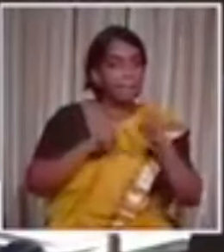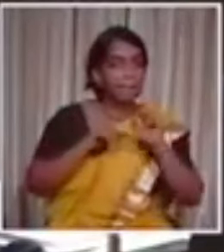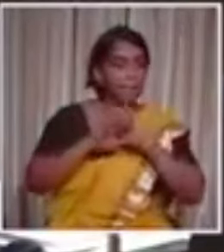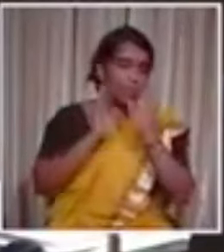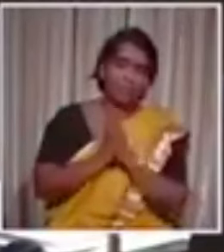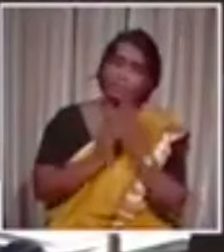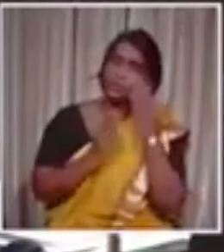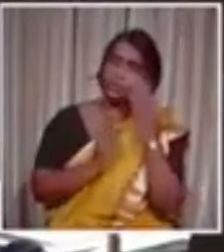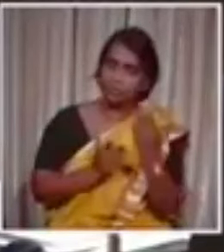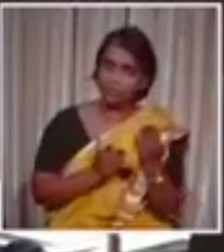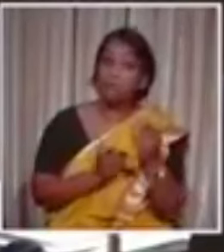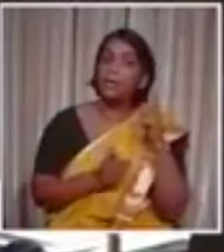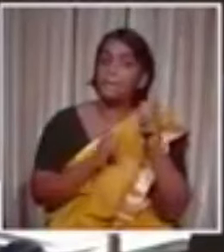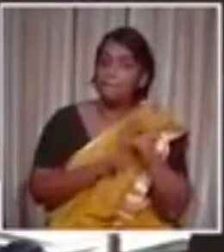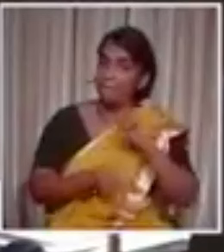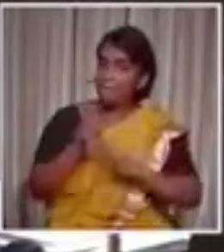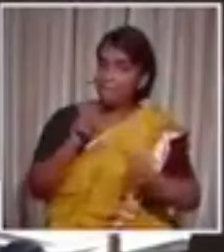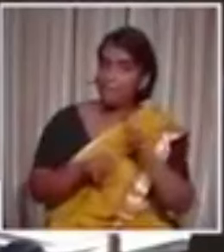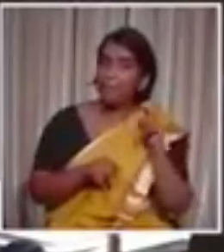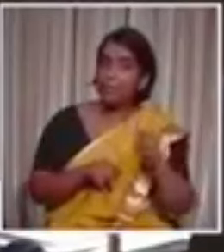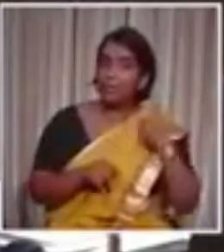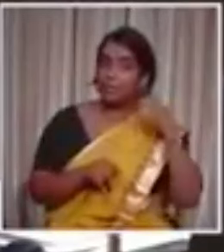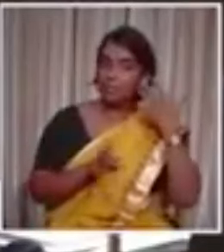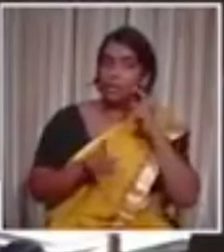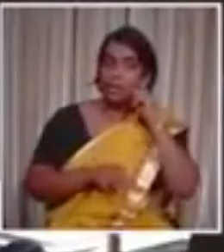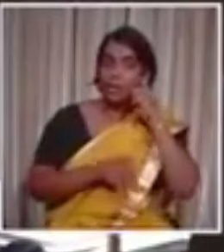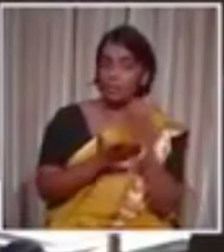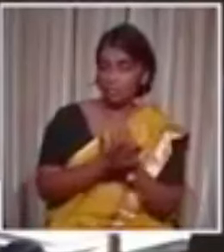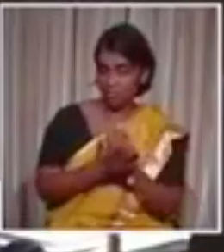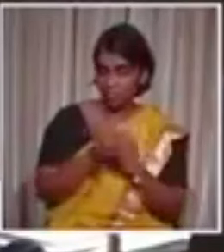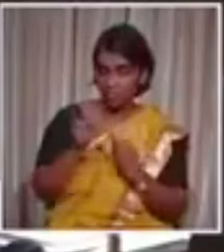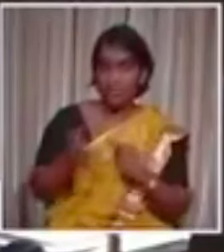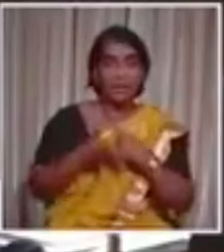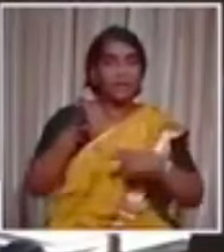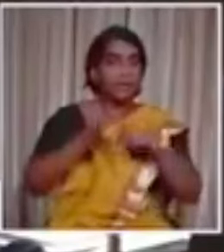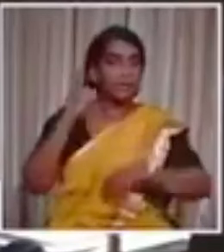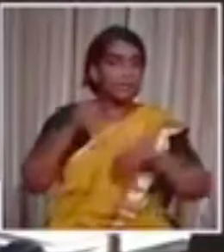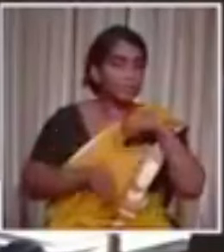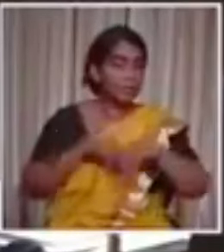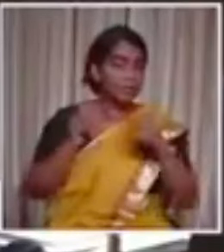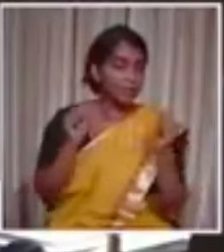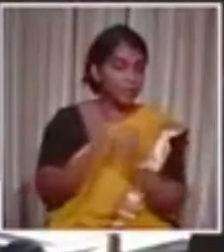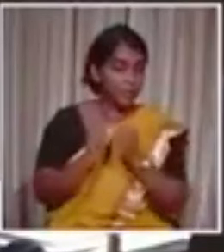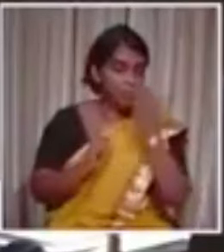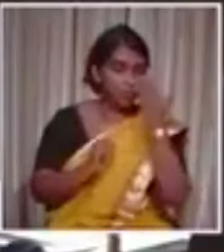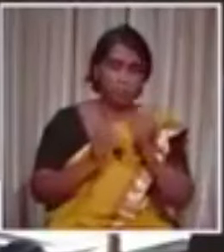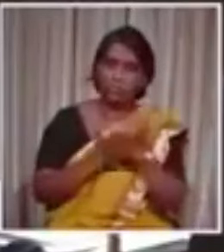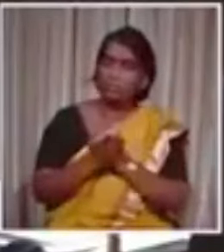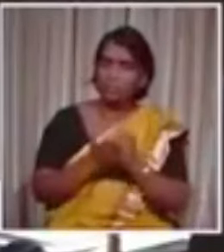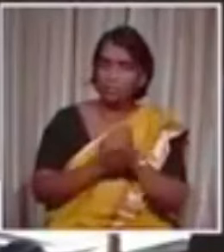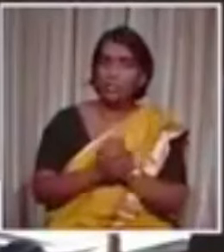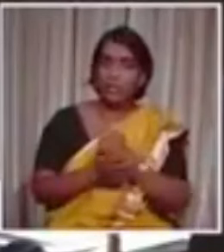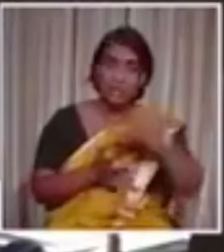බැලුවොත් ඒ පාර්ලිමේන්තුව විශේෂයෙන්ම පොදු ජන පෙරමුණේ ඡන්ද ව්‍යාපාරයේ දෙස බැලුවොත් ඒ මුළුමනින්ම